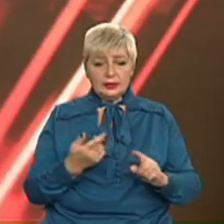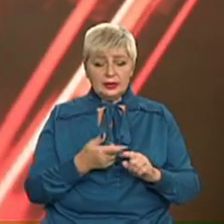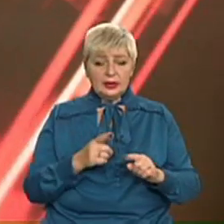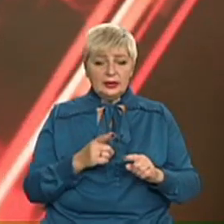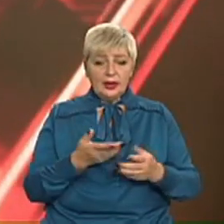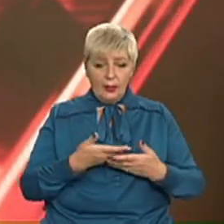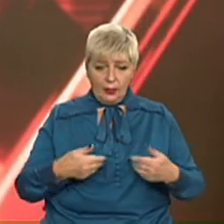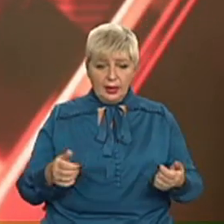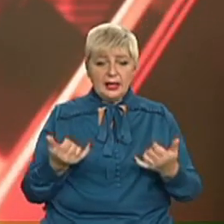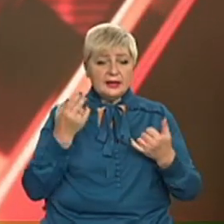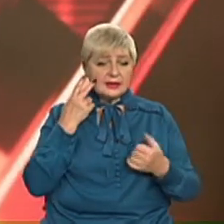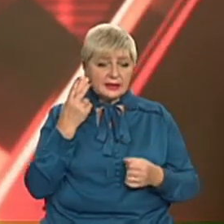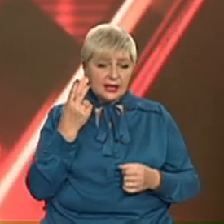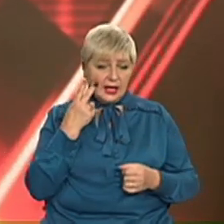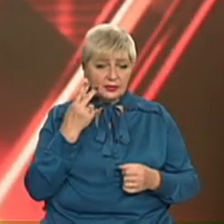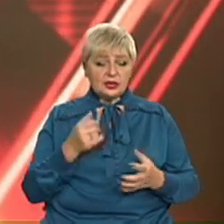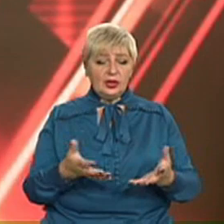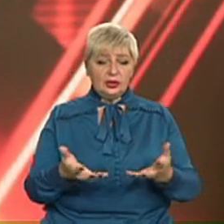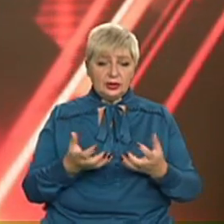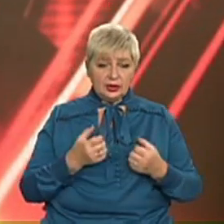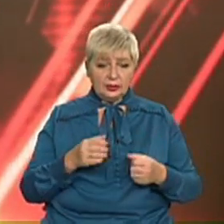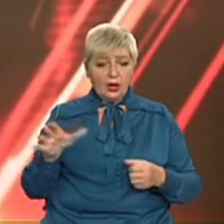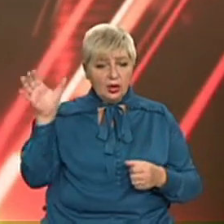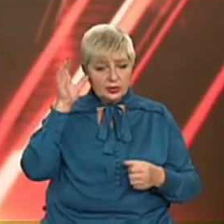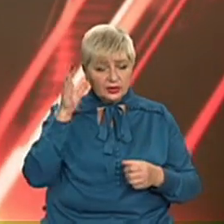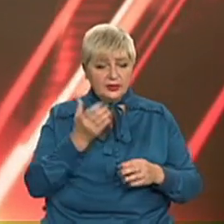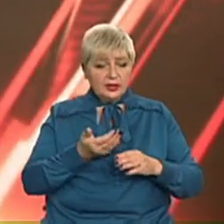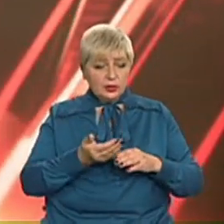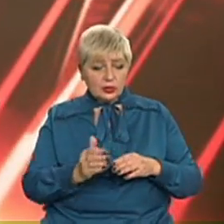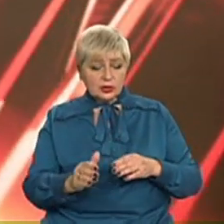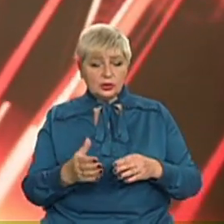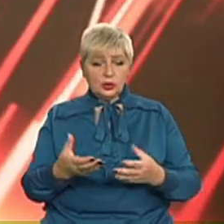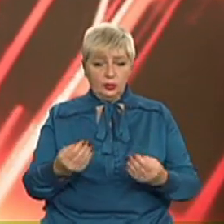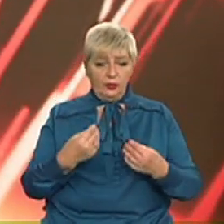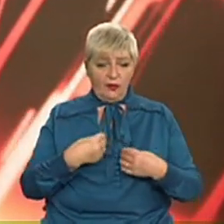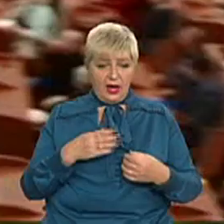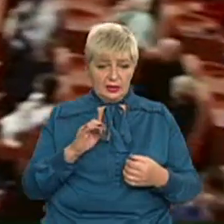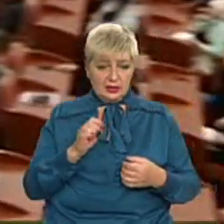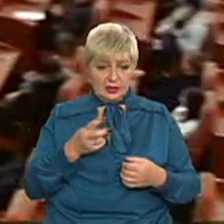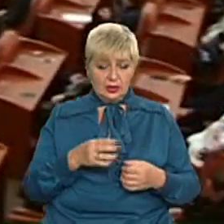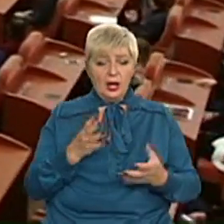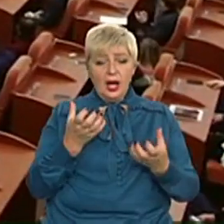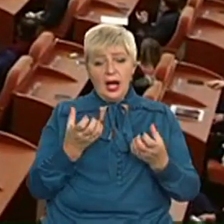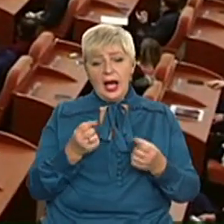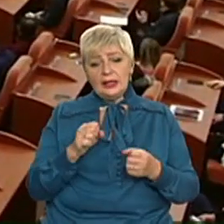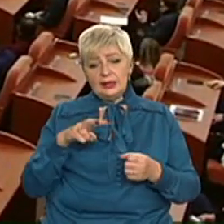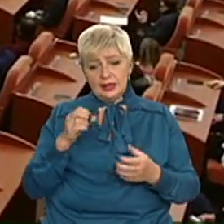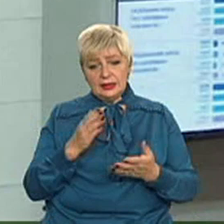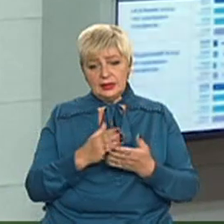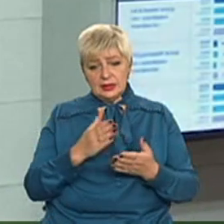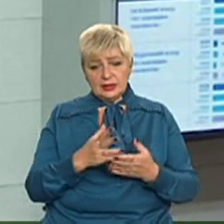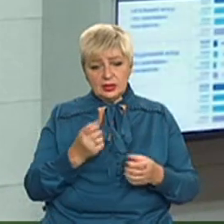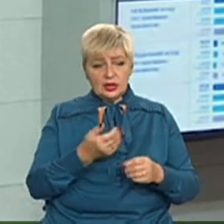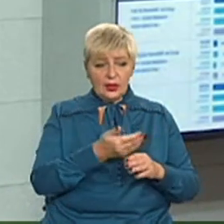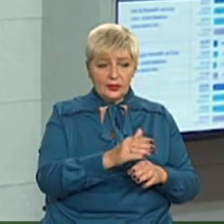видань. Ми завжди отримуємо освітню субвенцію. Але є ще така додаткова дотація на утримання об'єктів освітньої